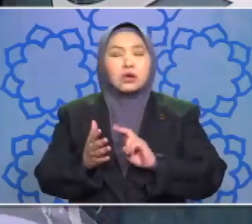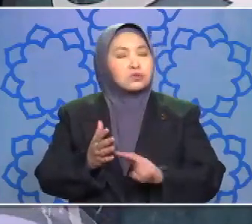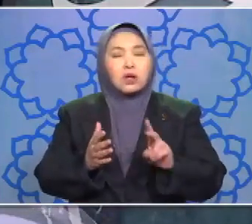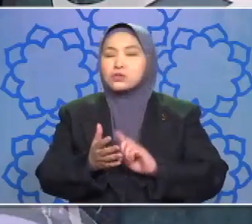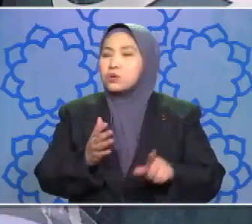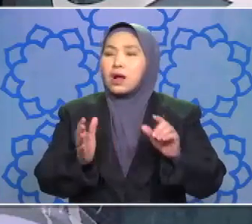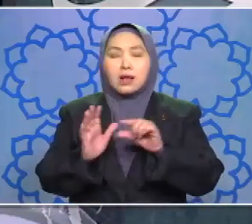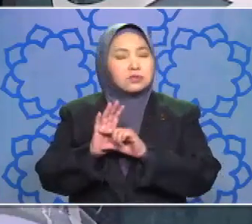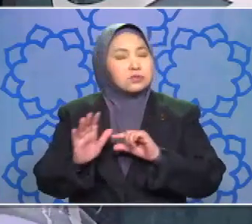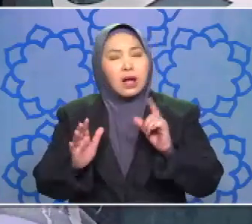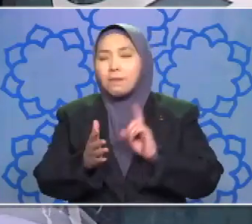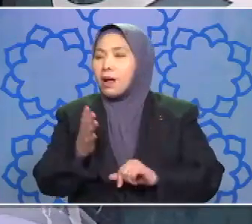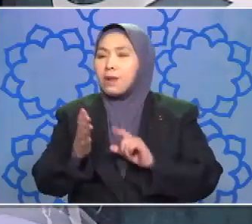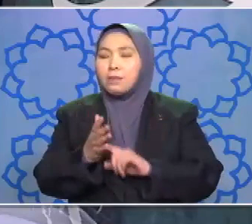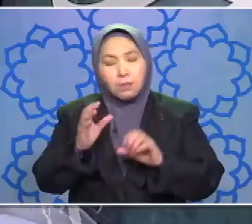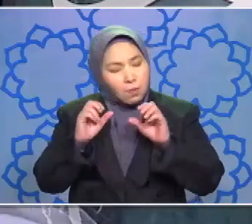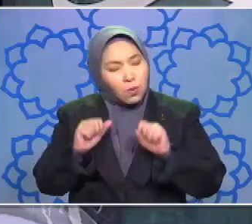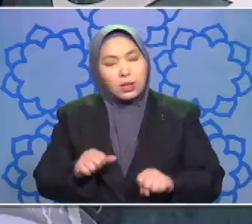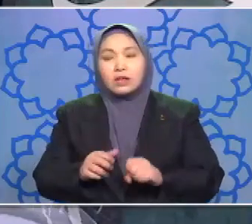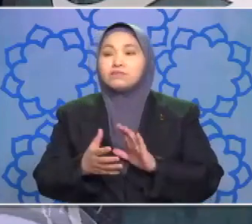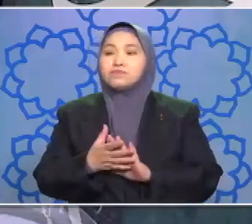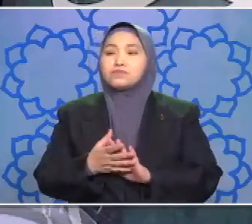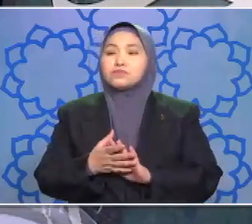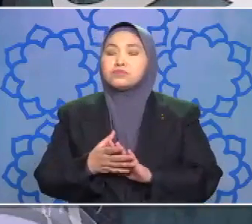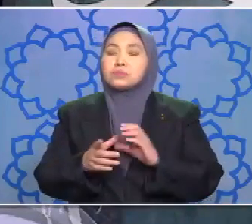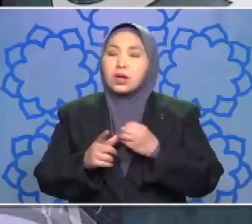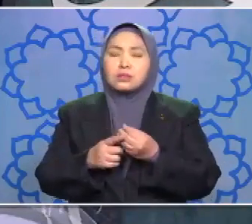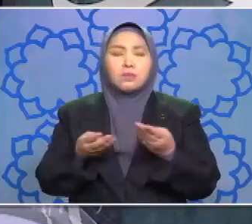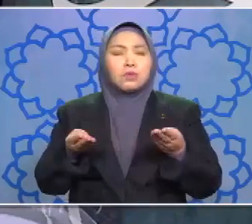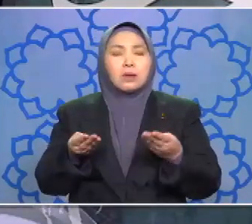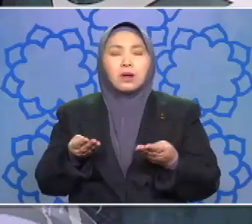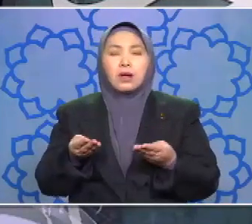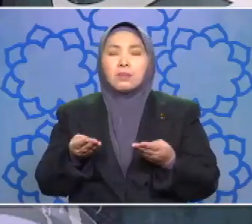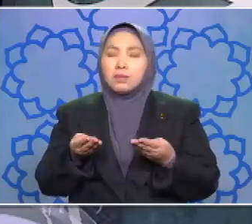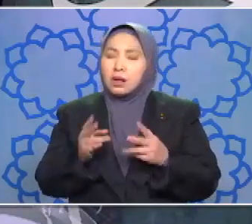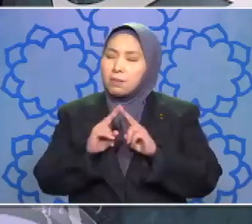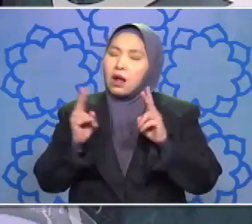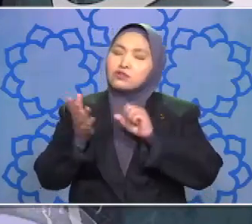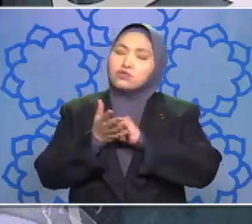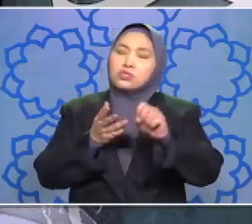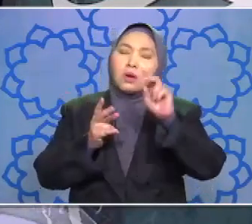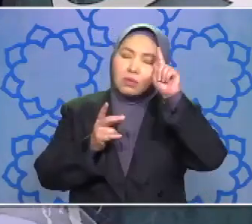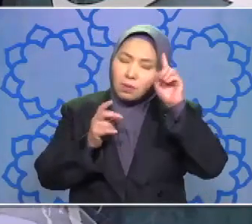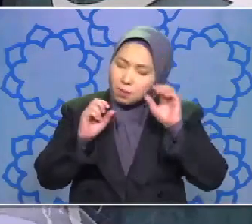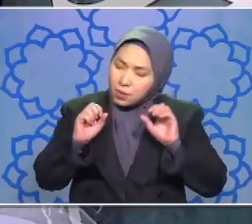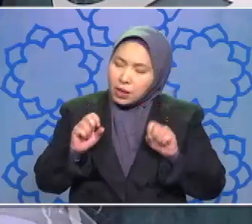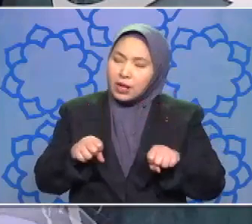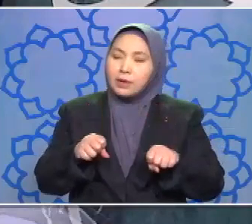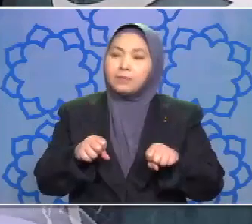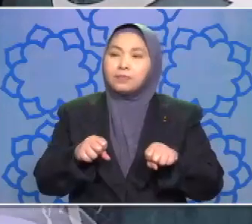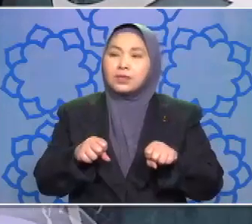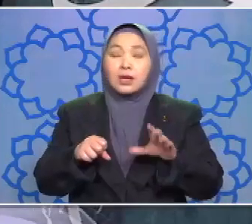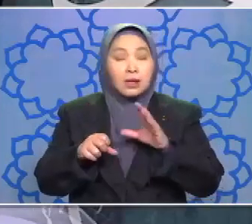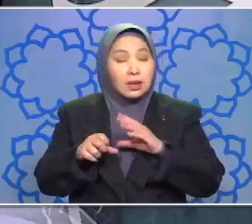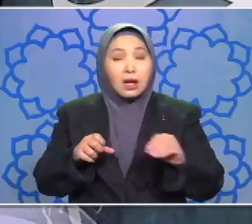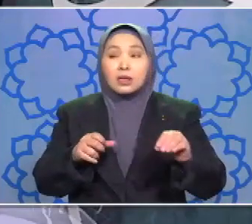tu, subhanarabbiyal a'la wa bihamdihi pun boleh, ataupun bertasbih subhanallah alhamdulillah wa la ilaha illallah wallahu akbar boleh,